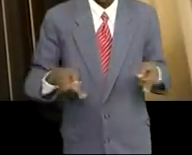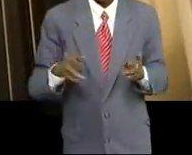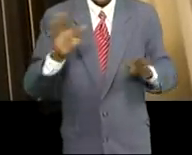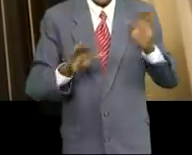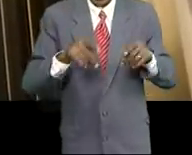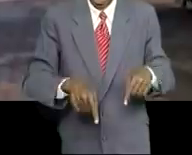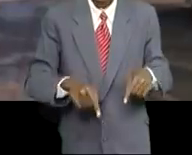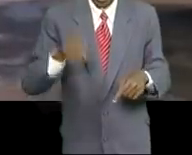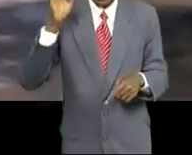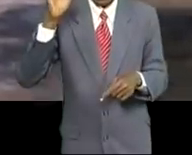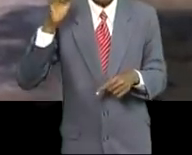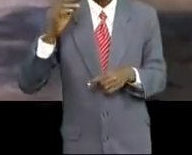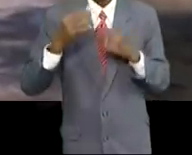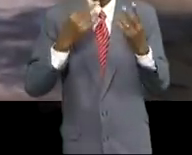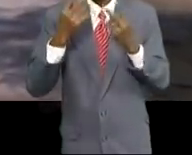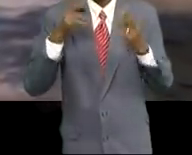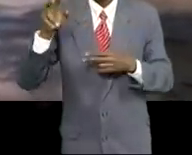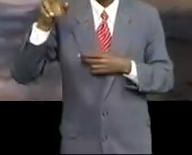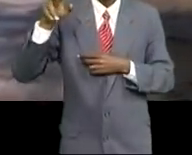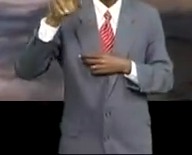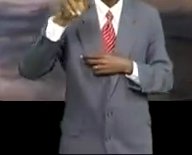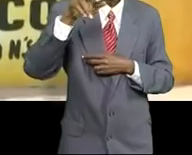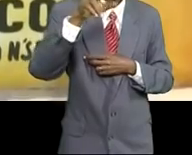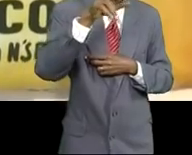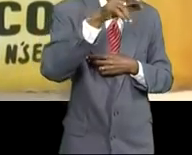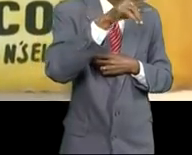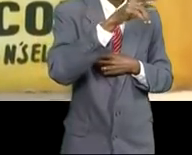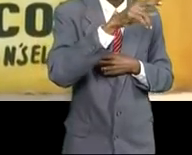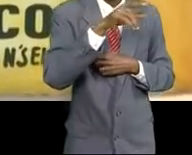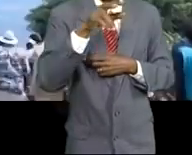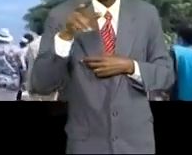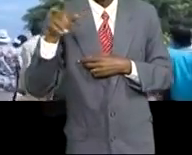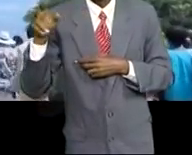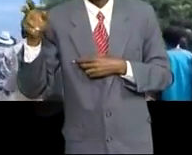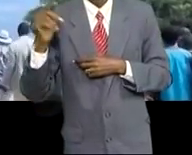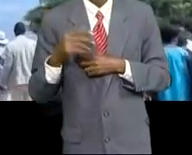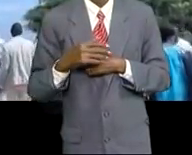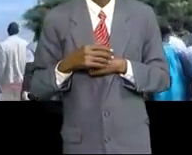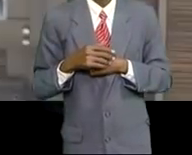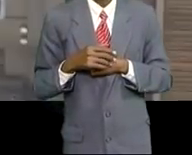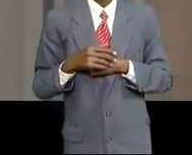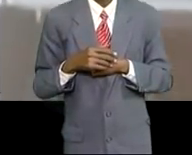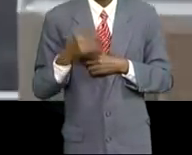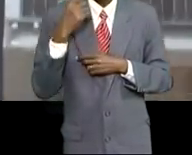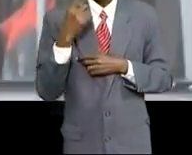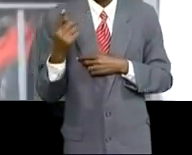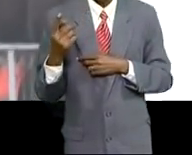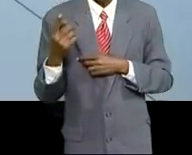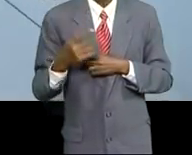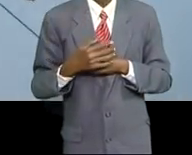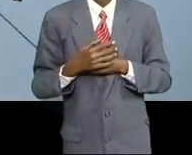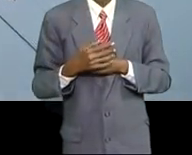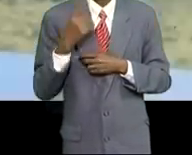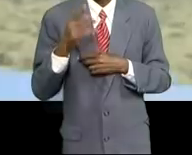les touristes. Ensuite, la délégation a assisté au vol du faucon, la tyrolienne la plus longue, quatrième au monde et la première en